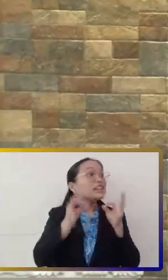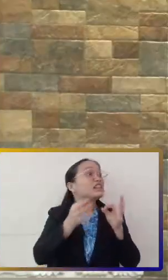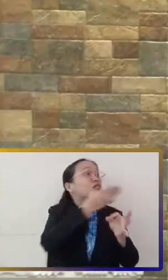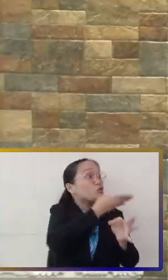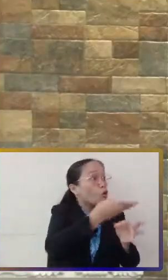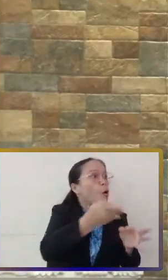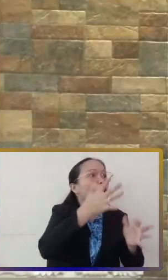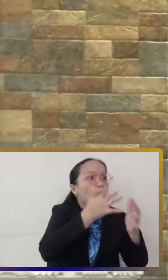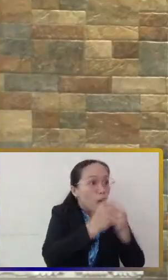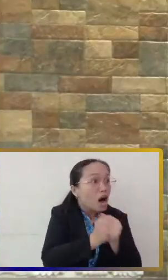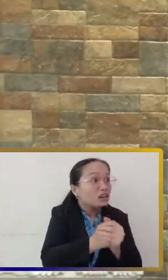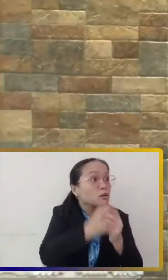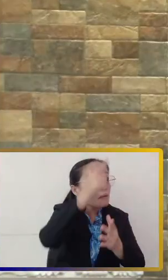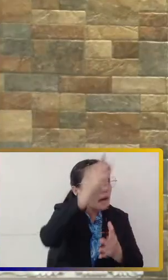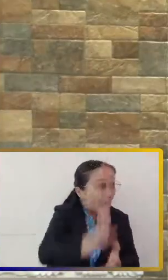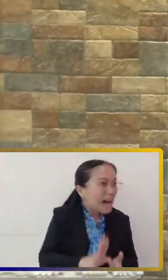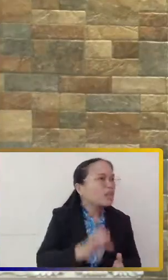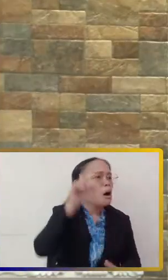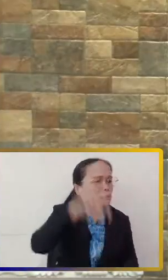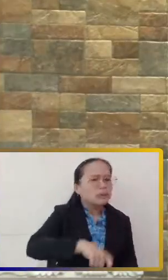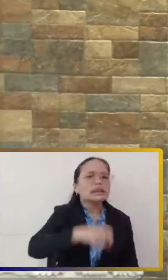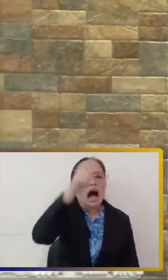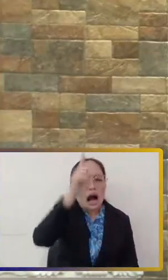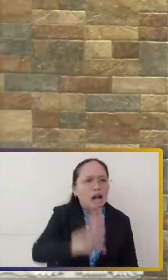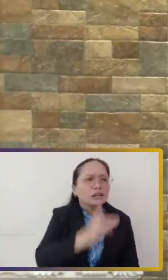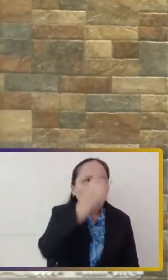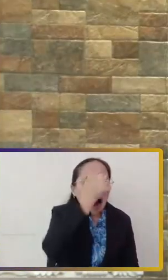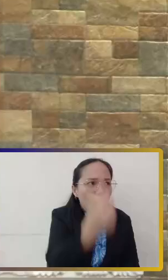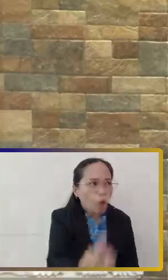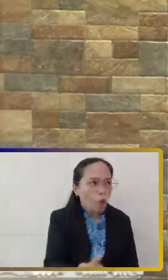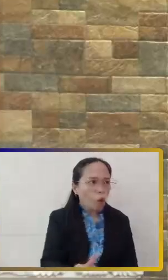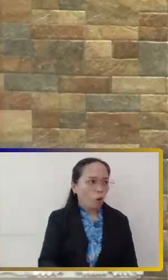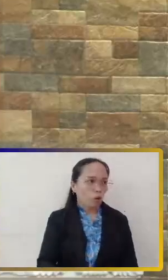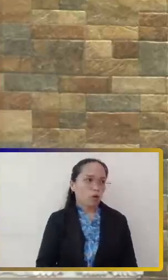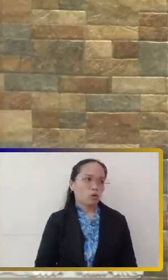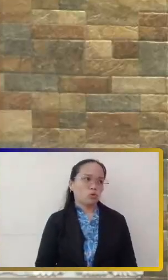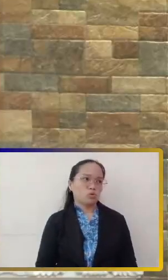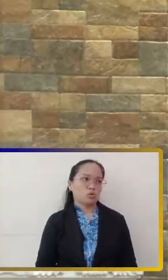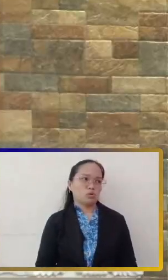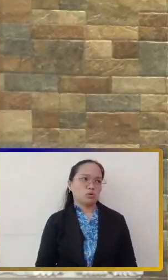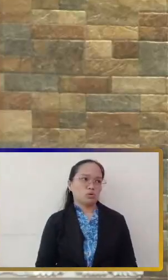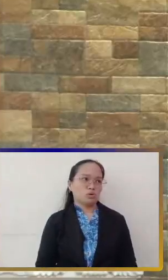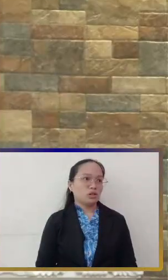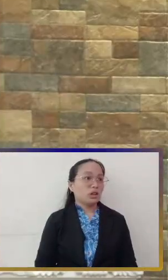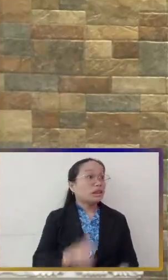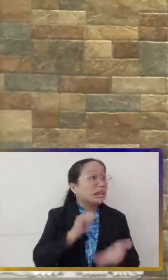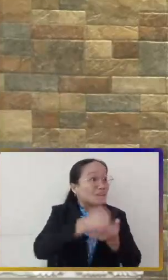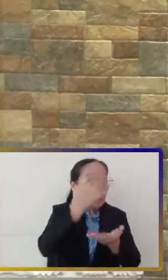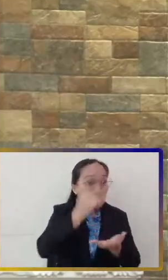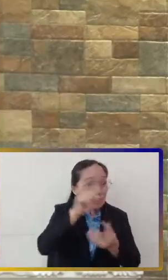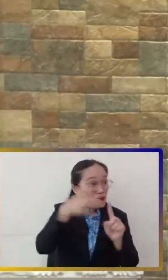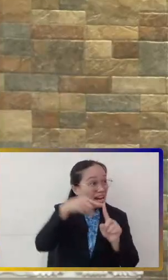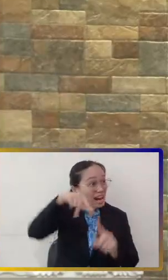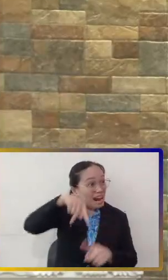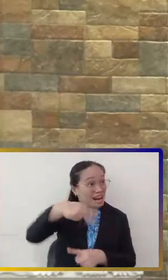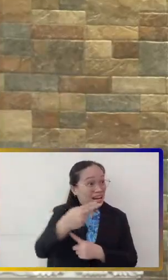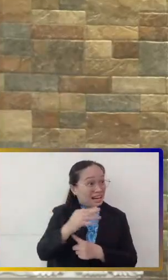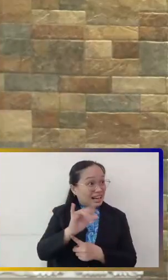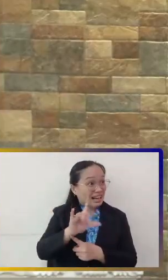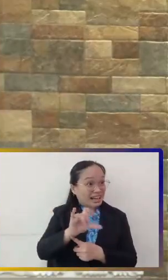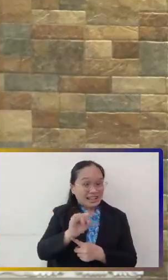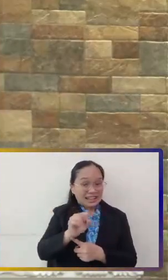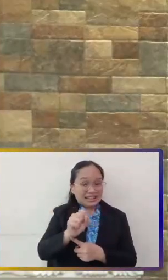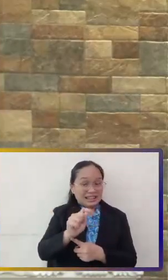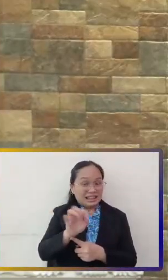lamang po at wala nang iba. Kaya nga po nung ginawa ito, itinapid doon sa Dagon nila, sa kanilang Diyos-Diyos, ano nangyari